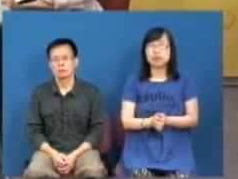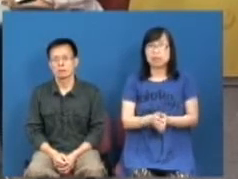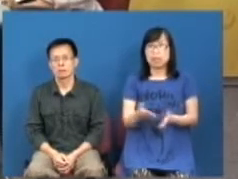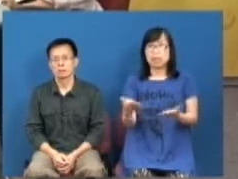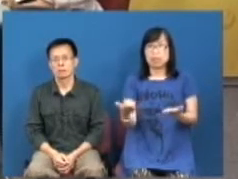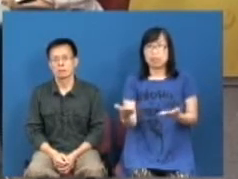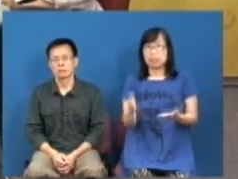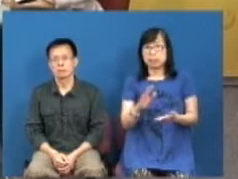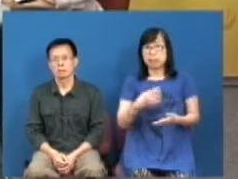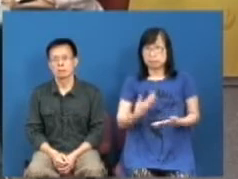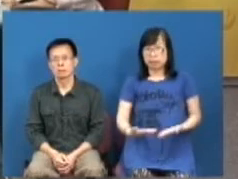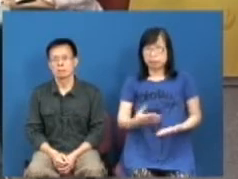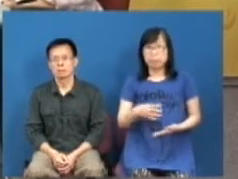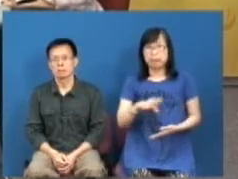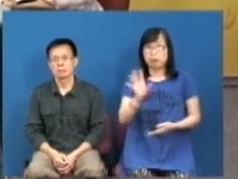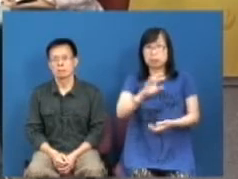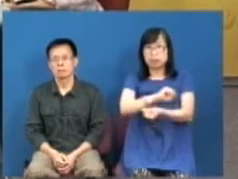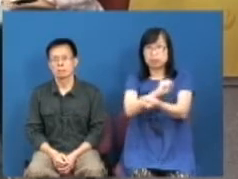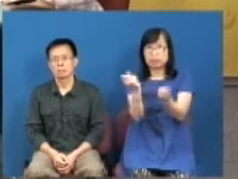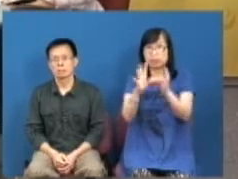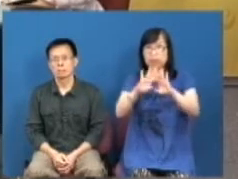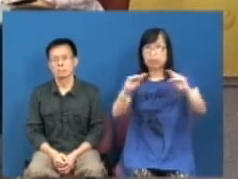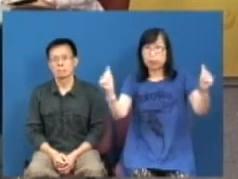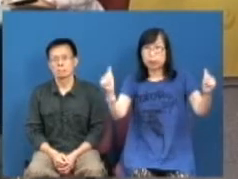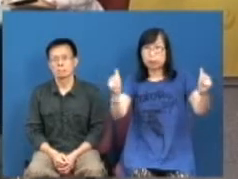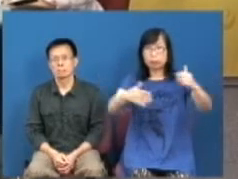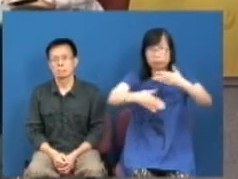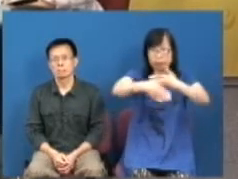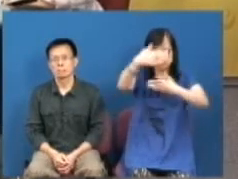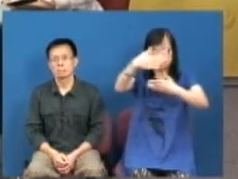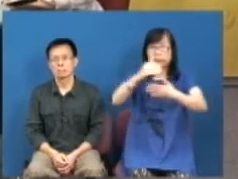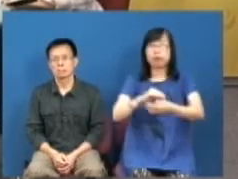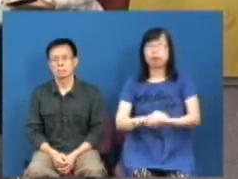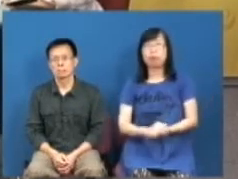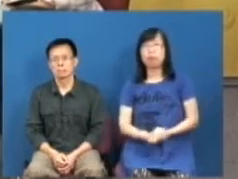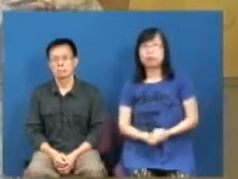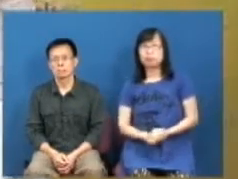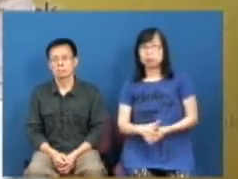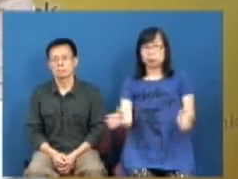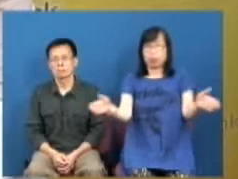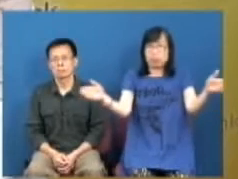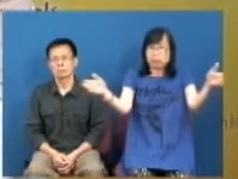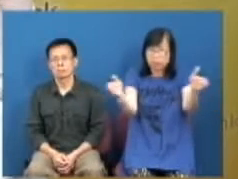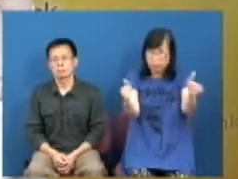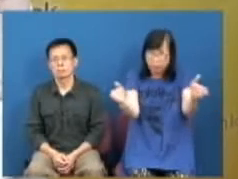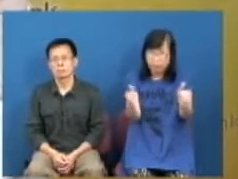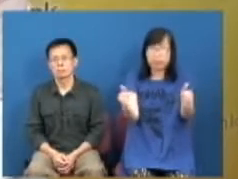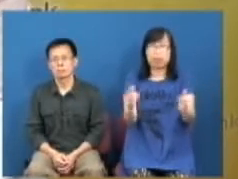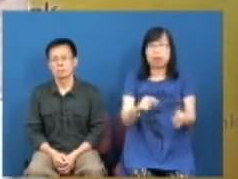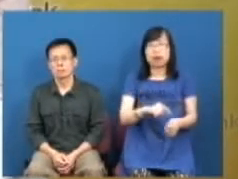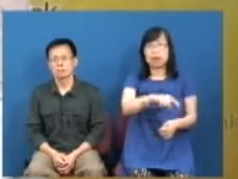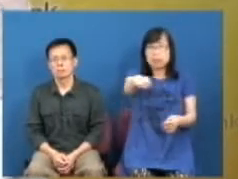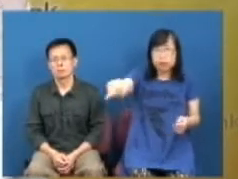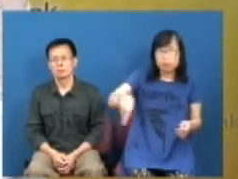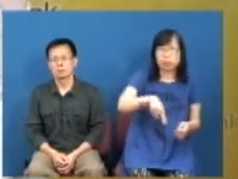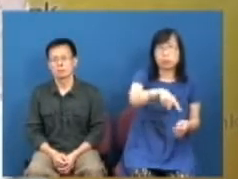而家亦都未能夠真正解決一啲屏風效應，所以如果你再喺一啲即係密集嘅城市、密集嘅市區裏